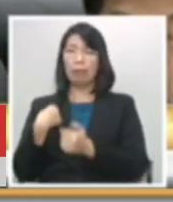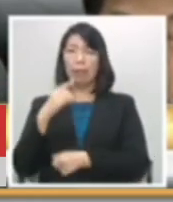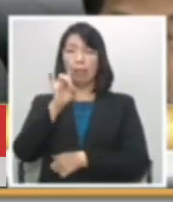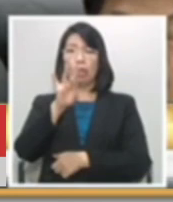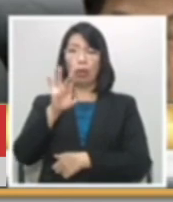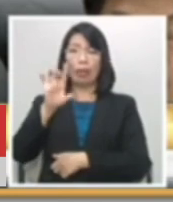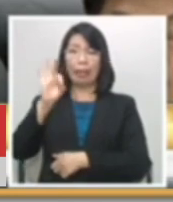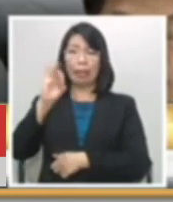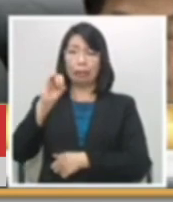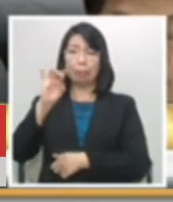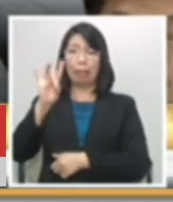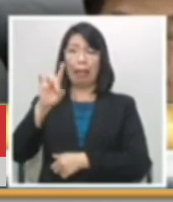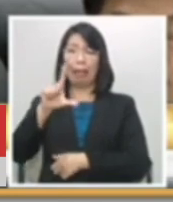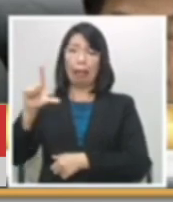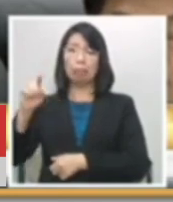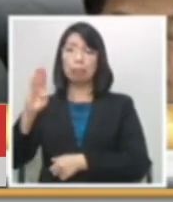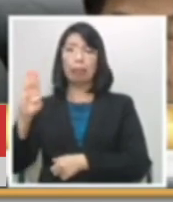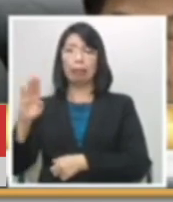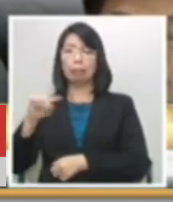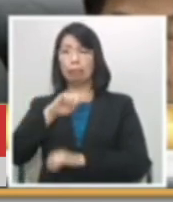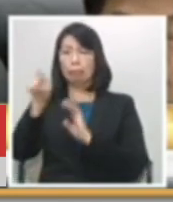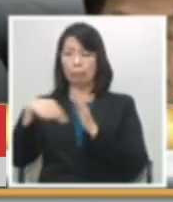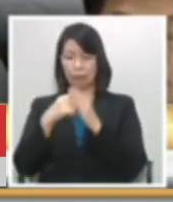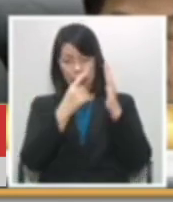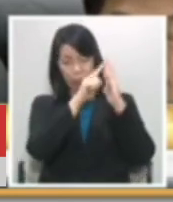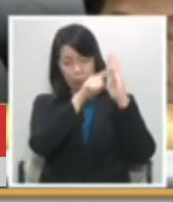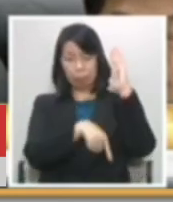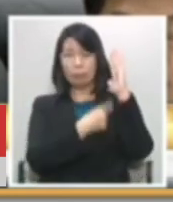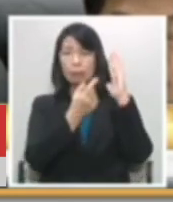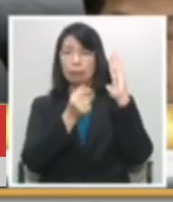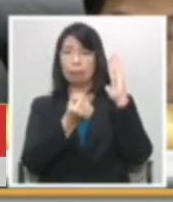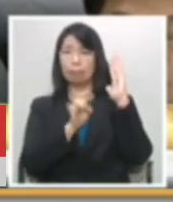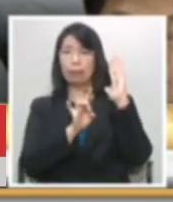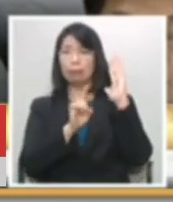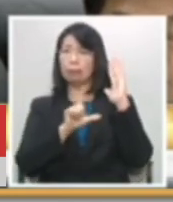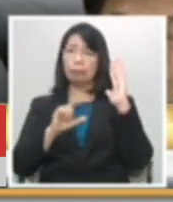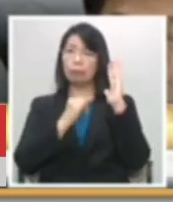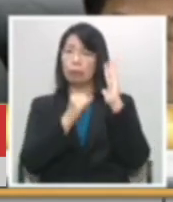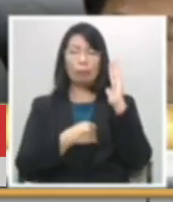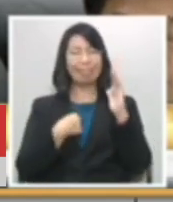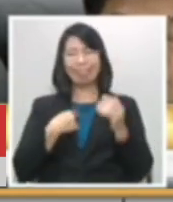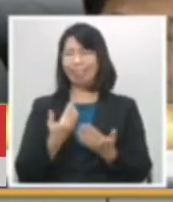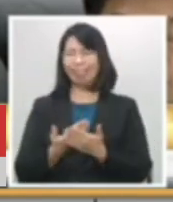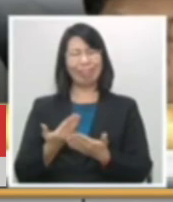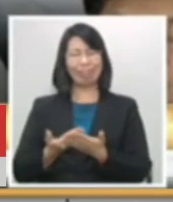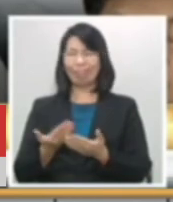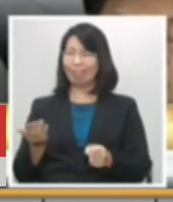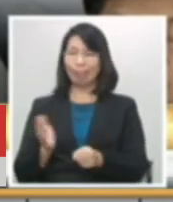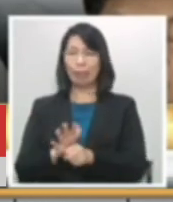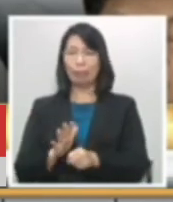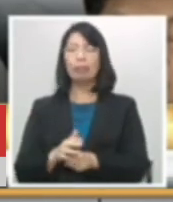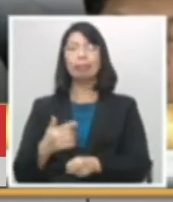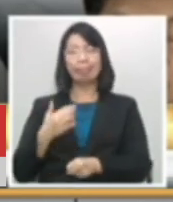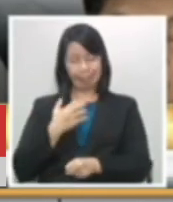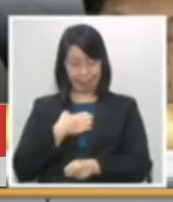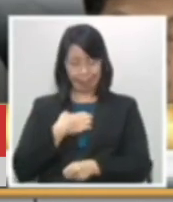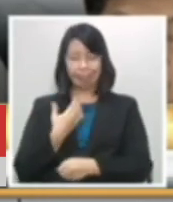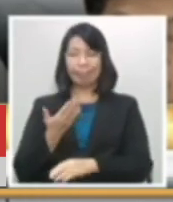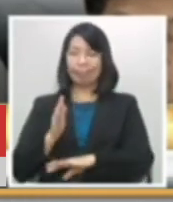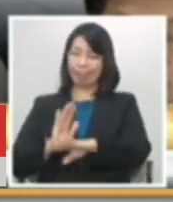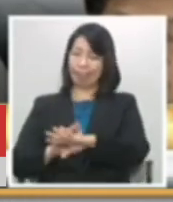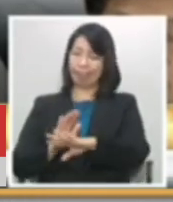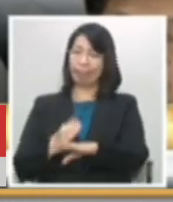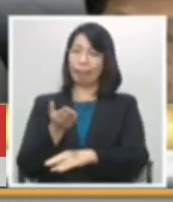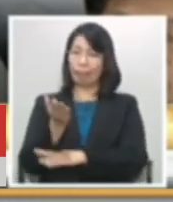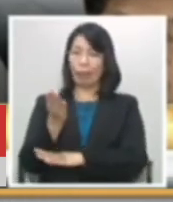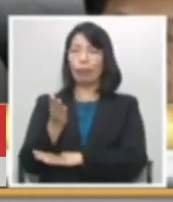ไม่พอถึงแม้ว่าจะ28จังหวัดก็คงจะได้ไม่ทั่วถึงอันนี้ก็เป็นเหตุผลหนึ่งที่ผมอยากจะกราบเรียนต่อท่